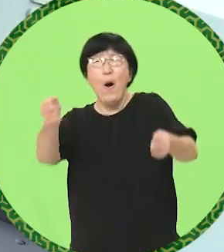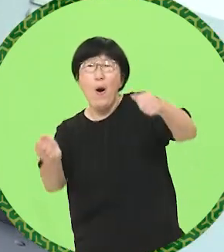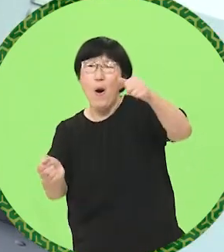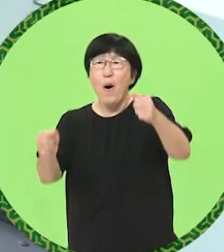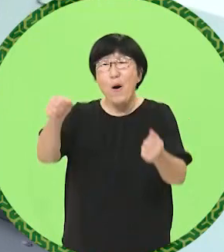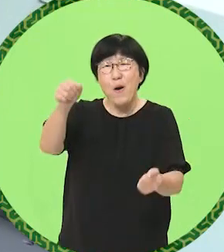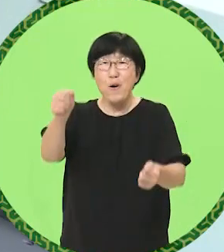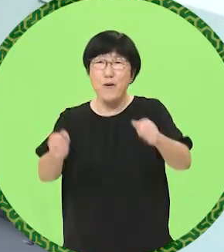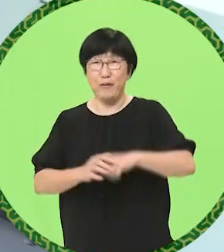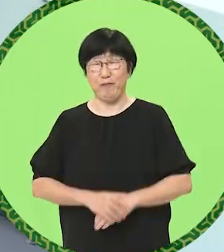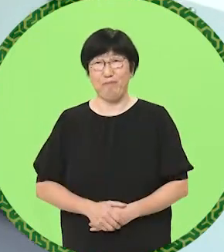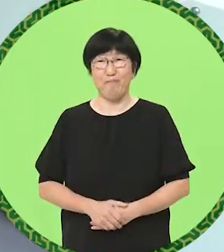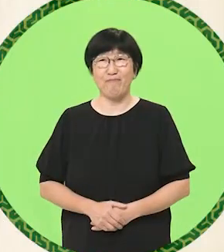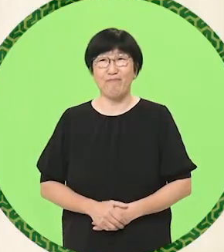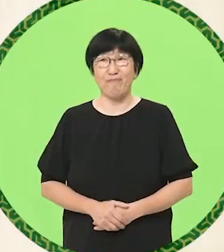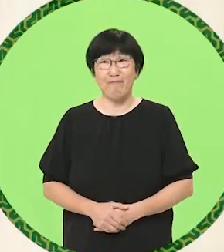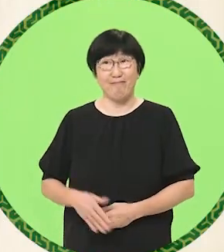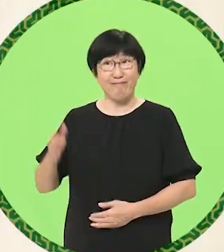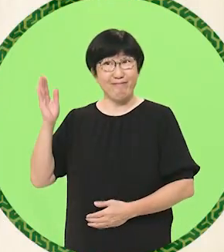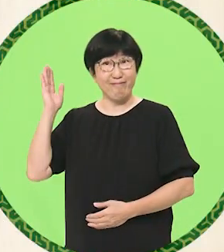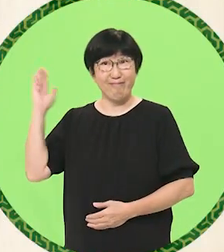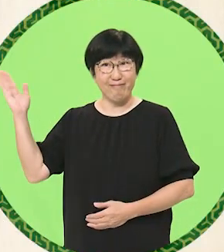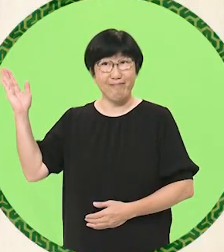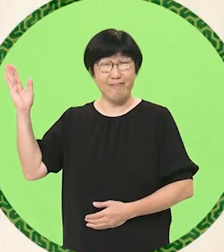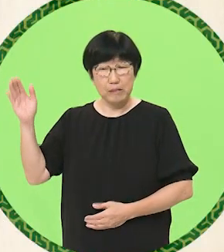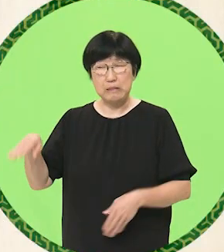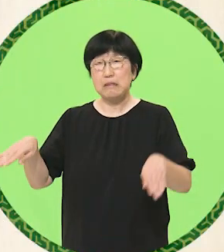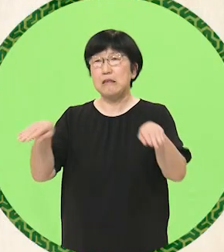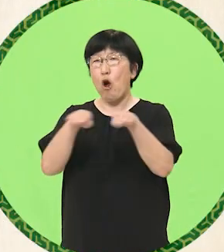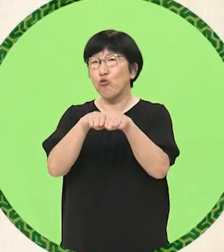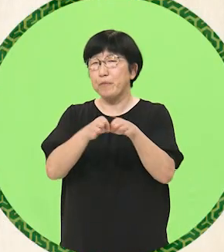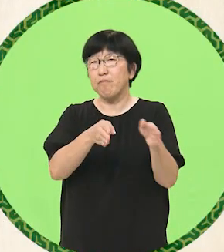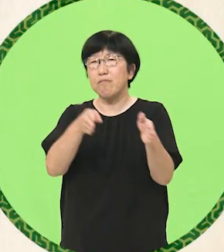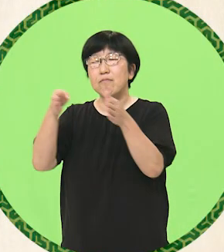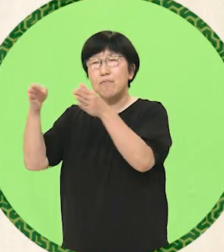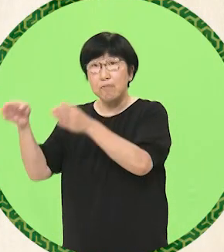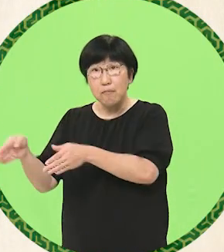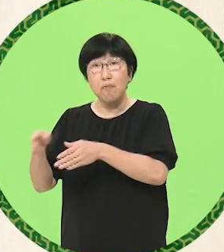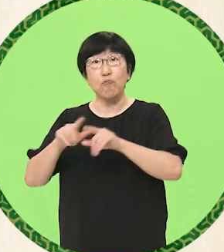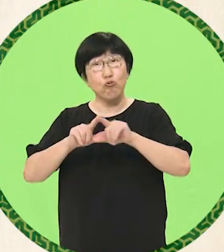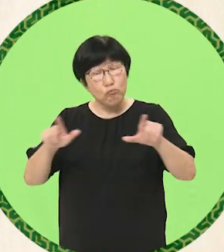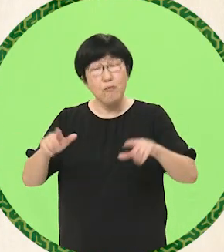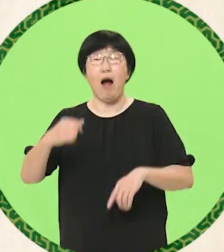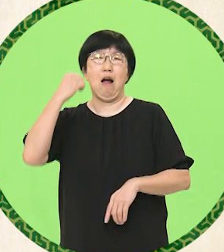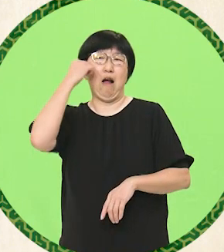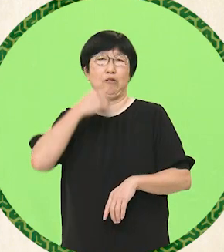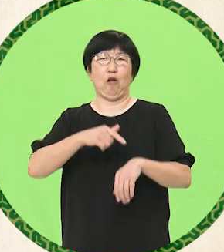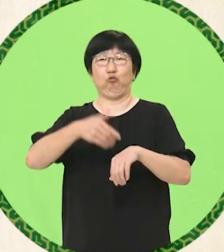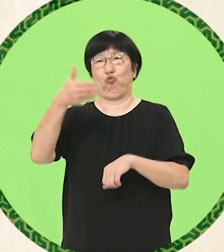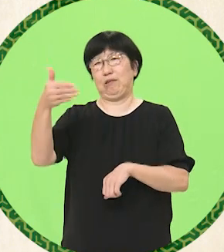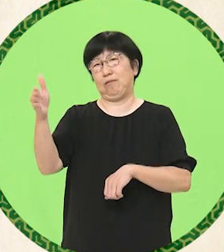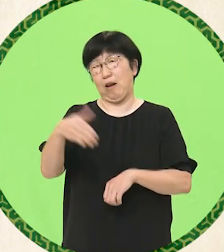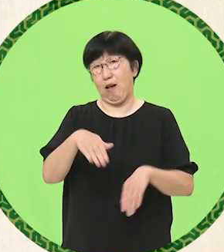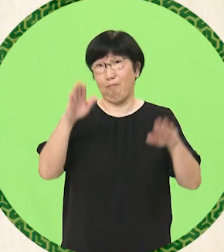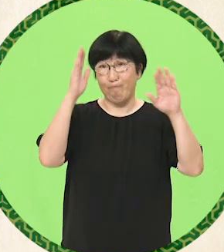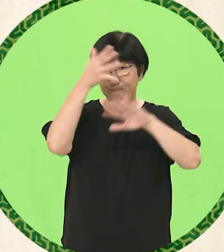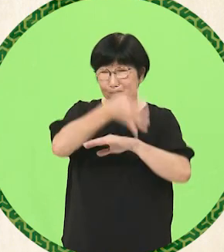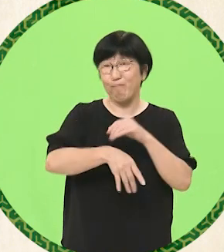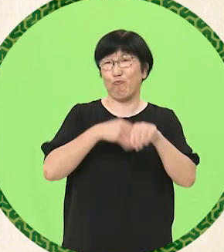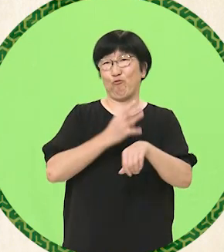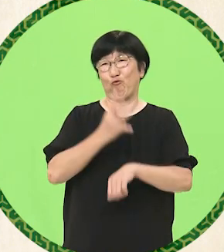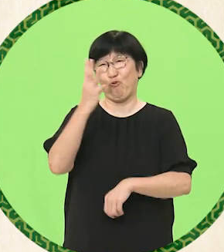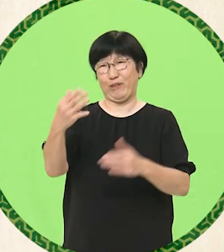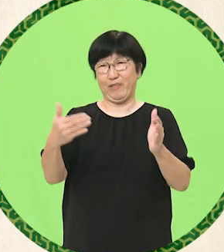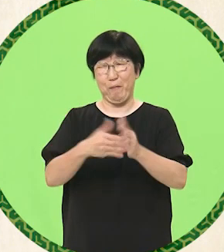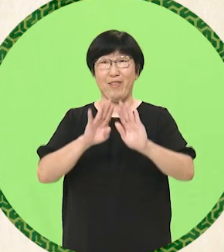楽しい。 木の枝ふれあい郷土資料館はご覧の休館日を除く午前9時から午後4時まで